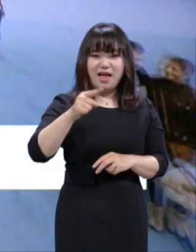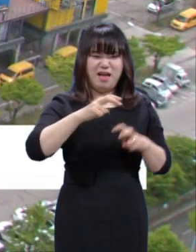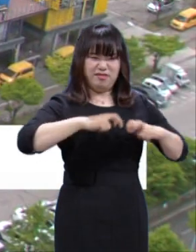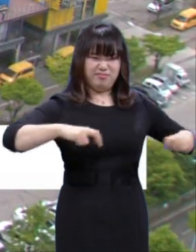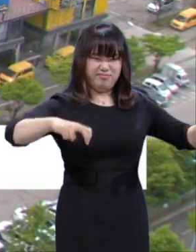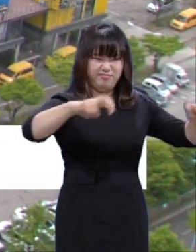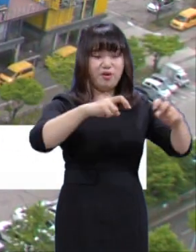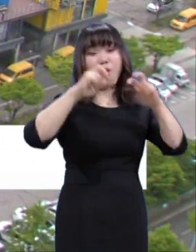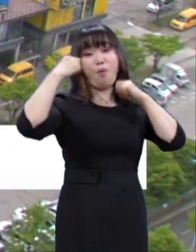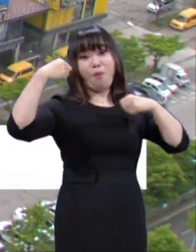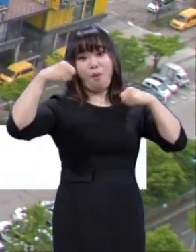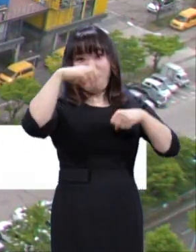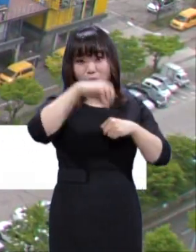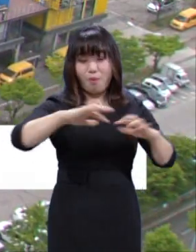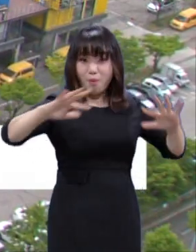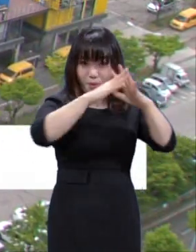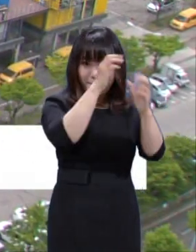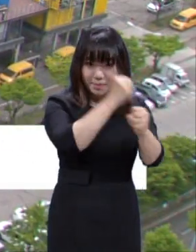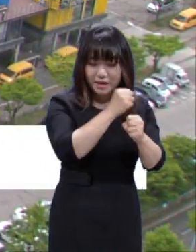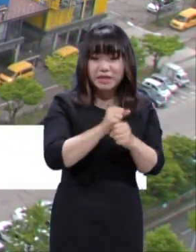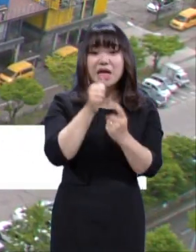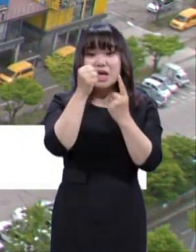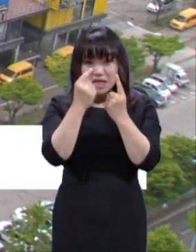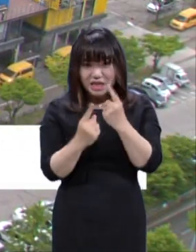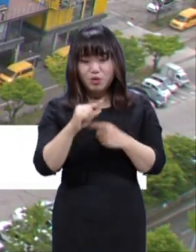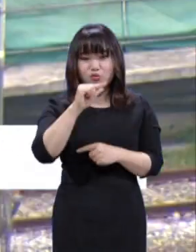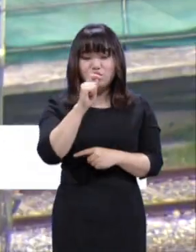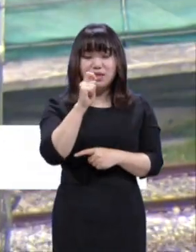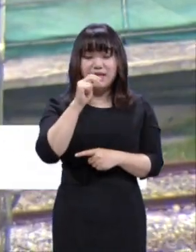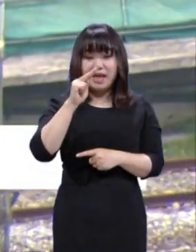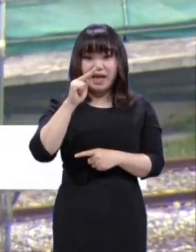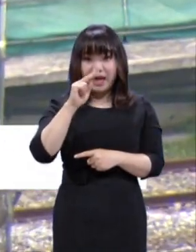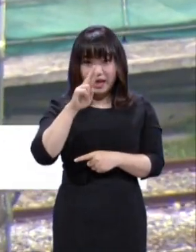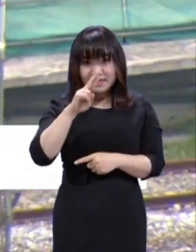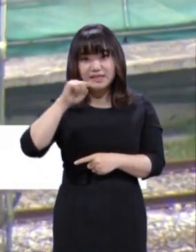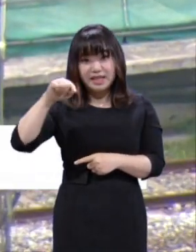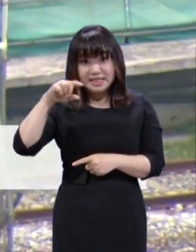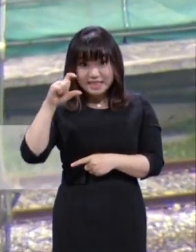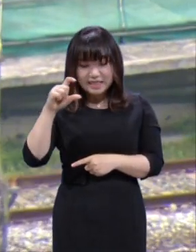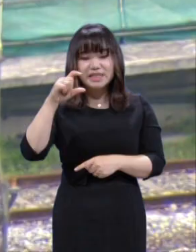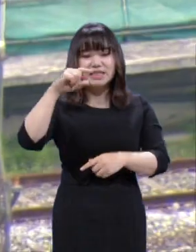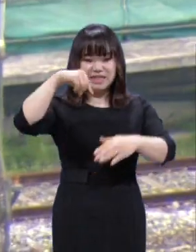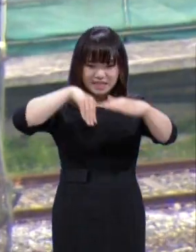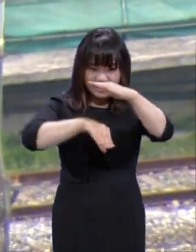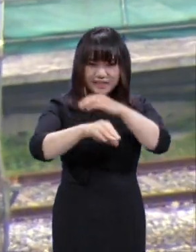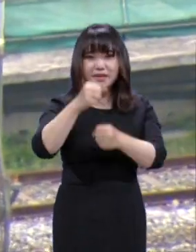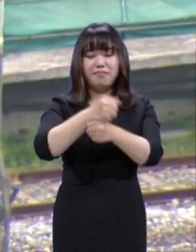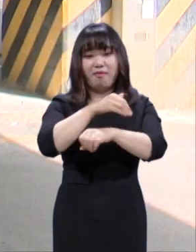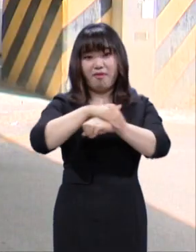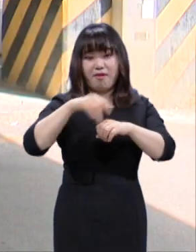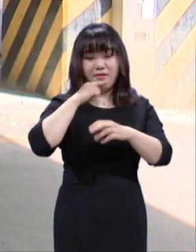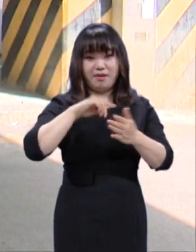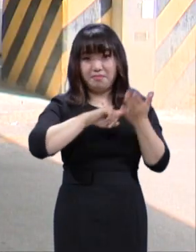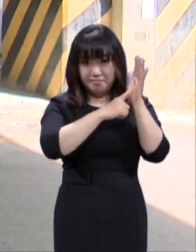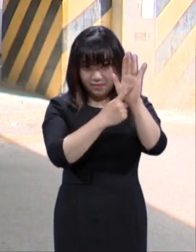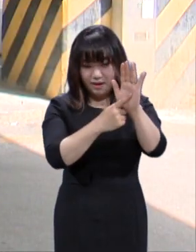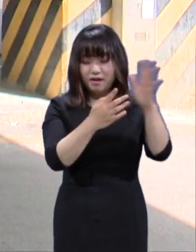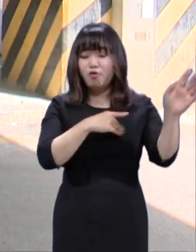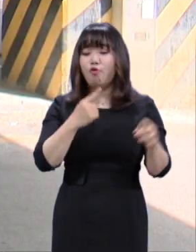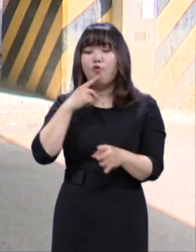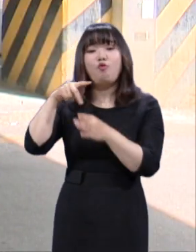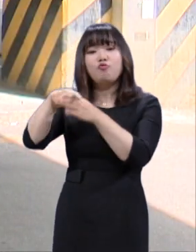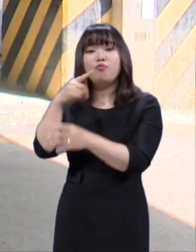짓고 지하철 1호선과 GTX C 노선 지하화 등을 약속했습니다. 반면 오세훈